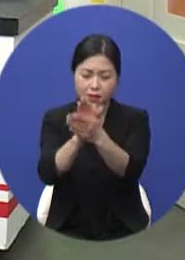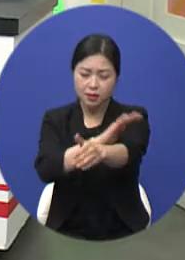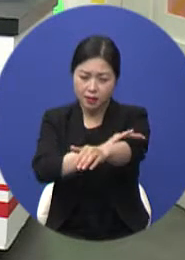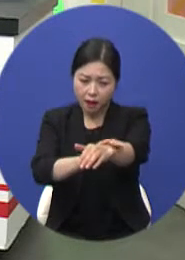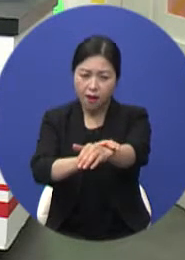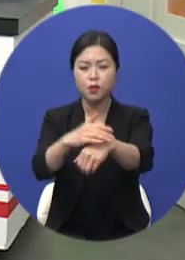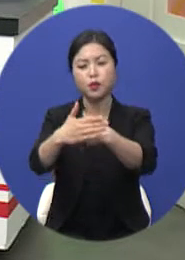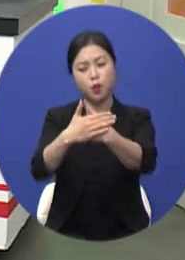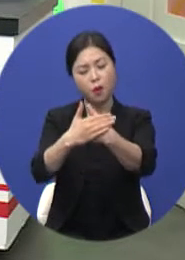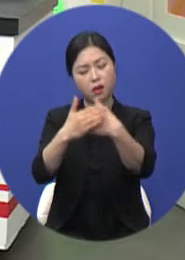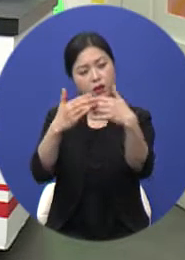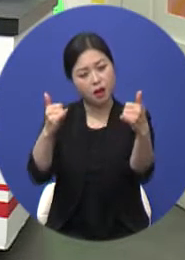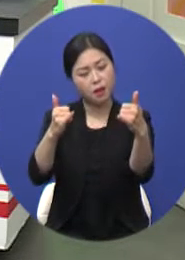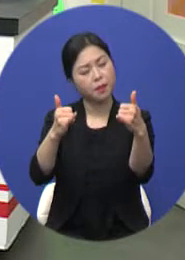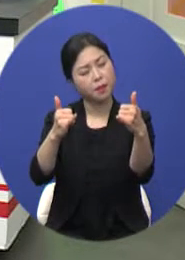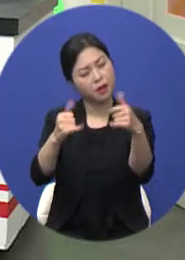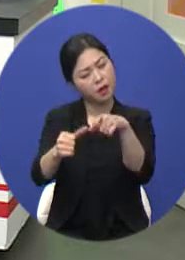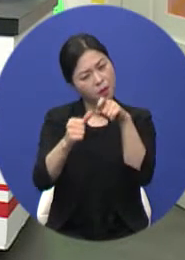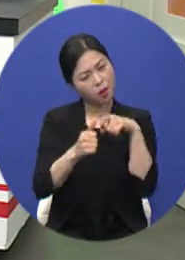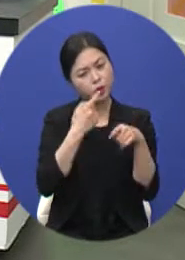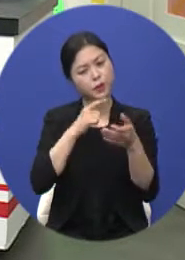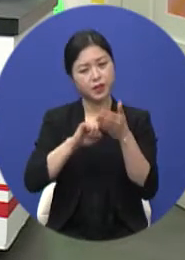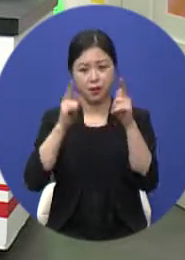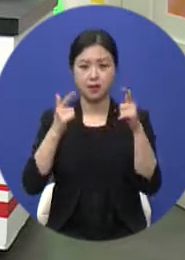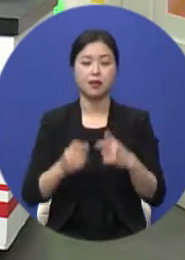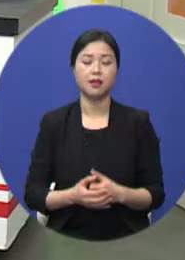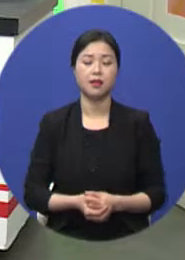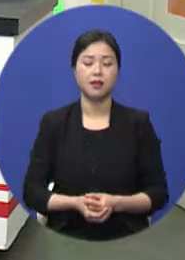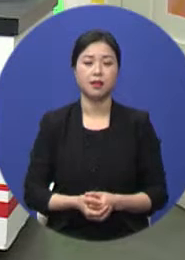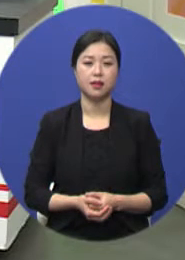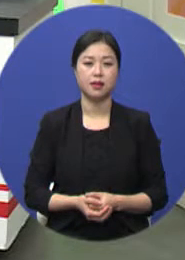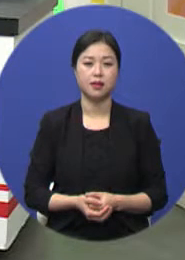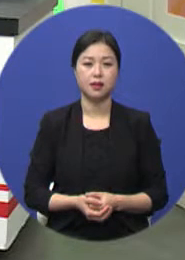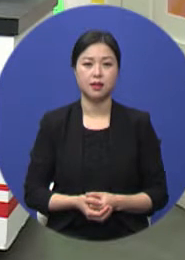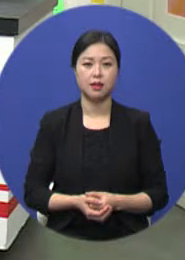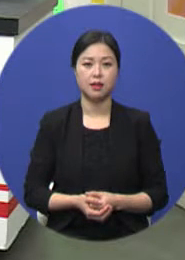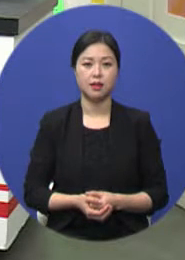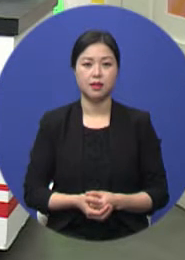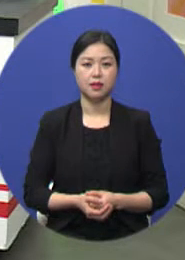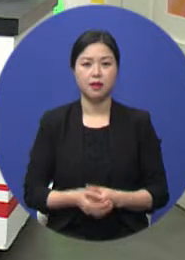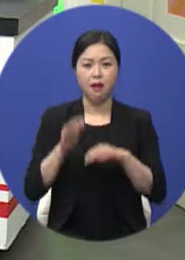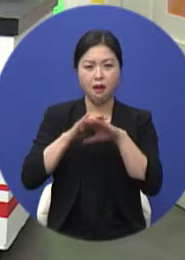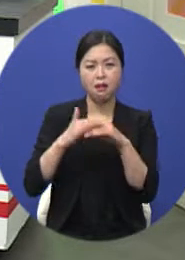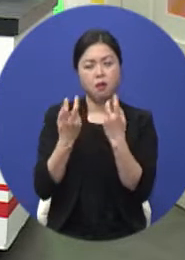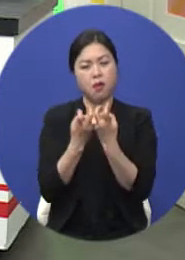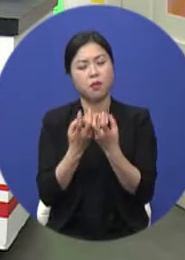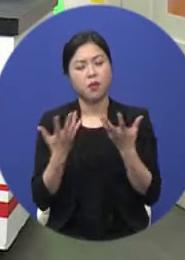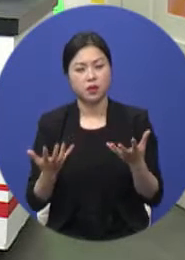사람도 구하기가 힘들고요. 자, 대안도 없고